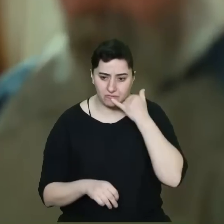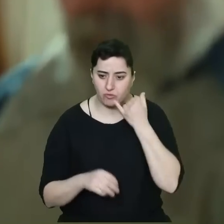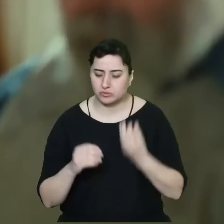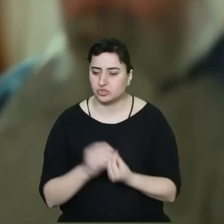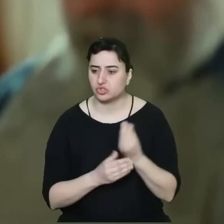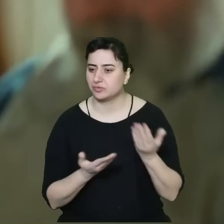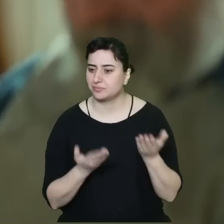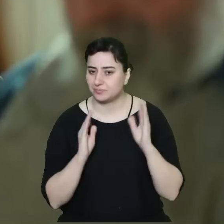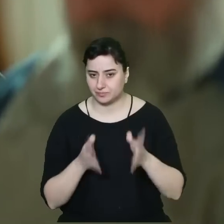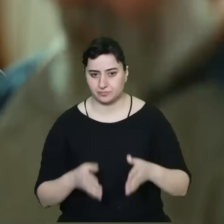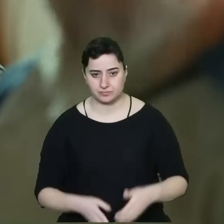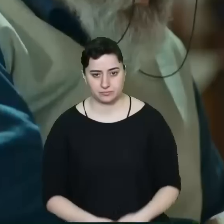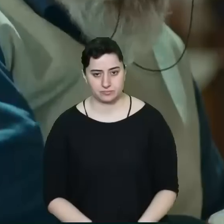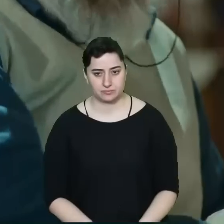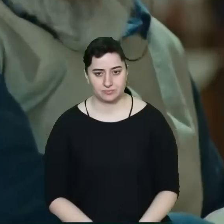çıktı başımıza.